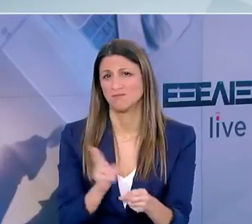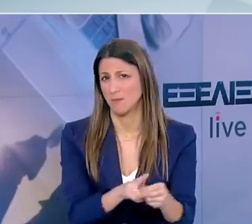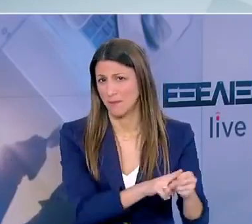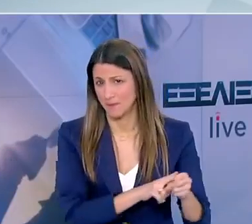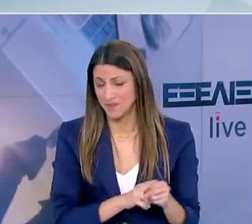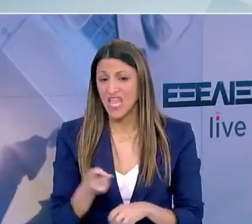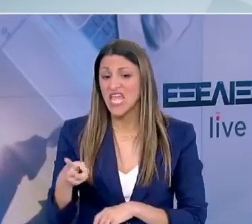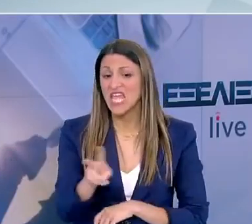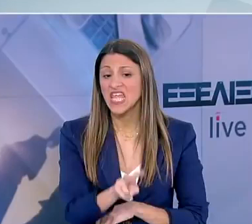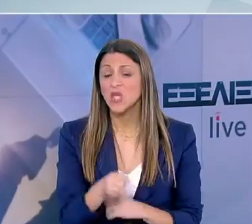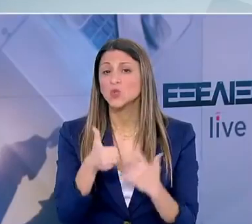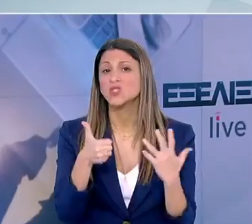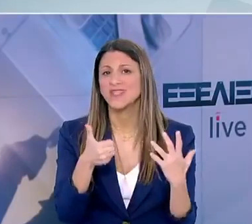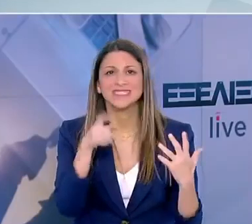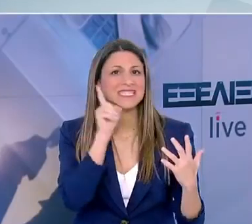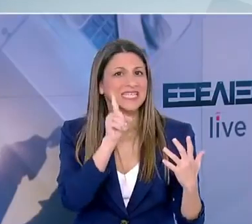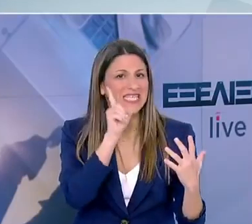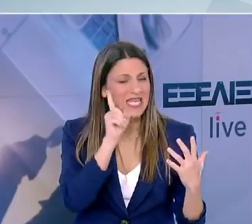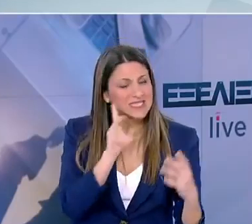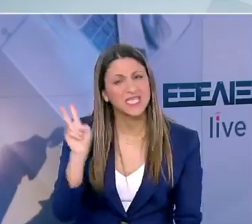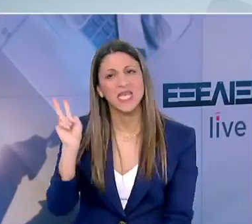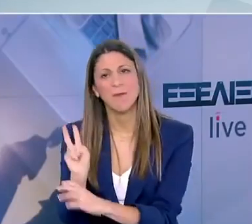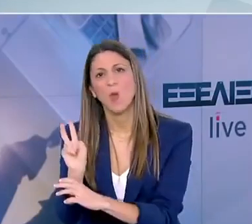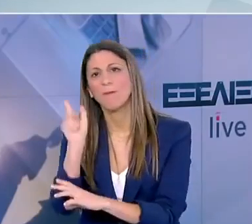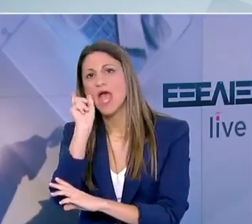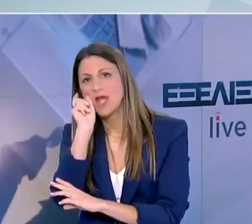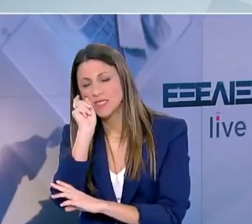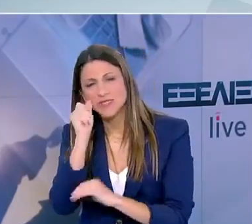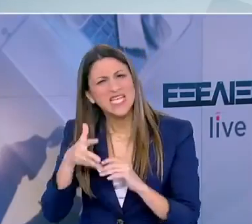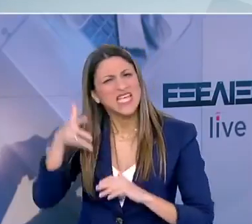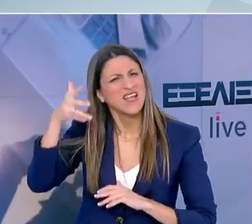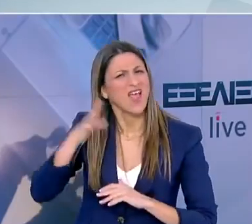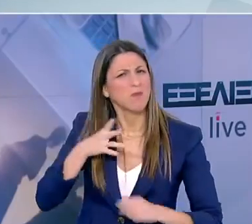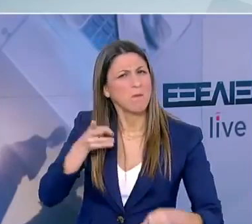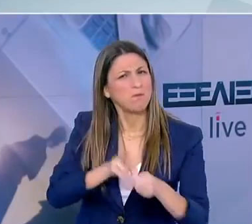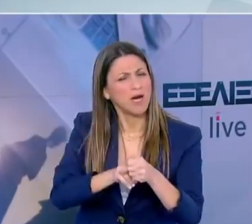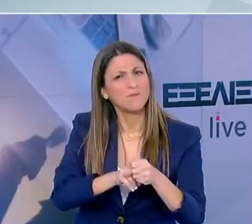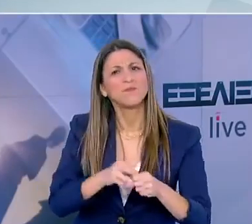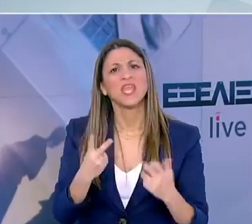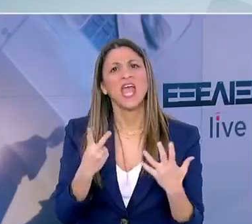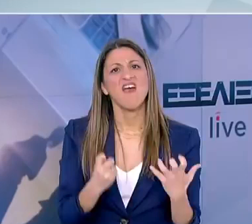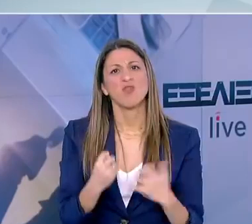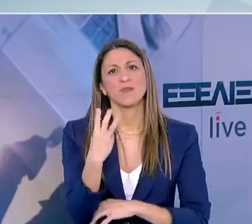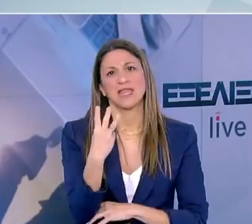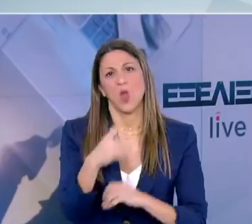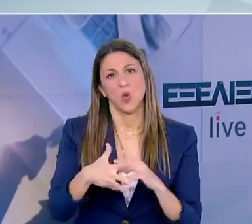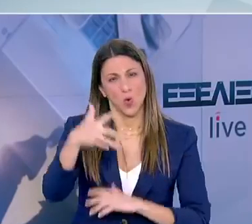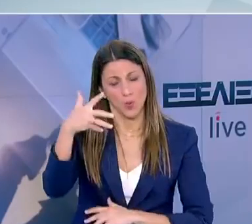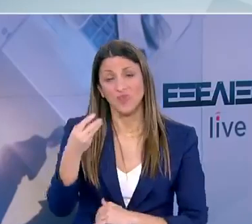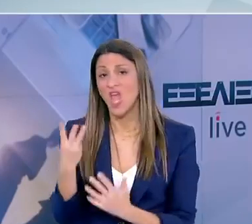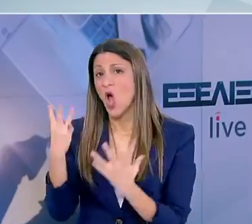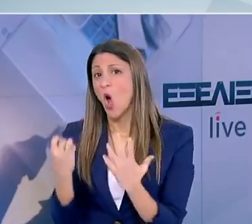Οι 26 ήταν γυναίκες και οι υπόλοιποι άνδρες. Η διάμεση ηλικία των θανόντων συμπολιτών μας ήταν τα 73 έτη και